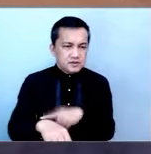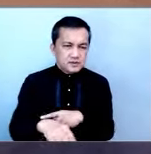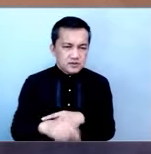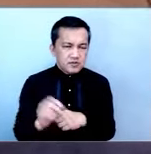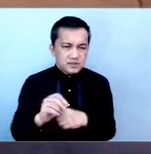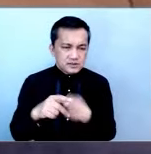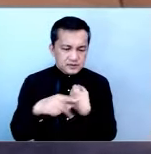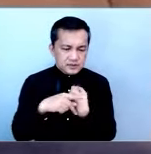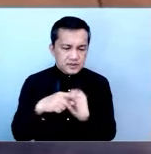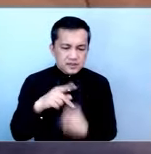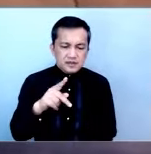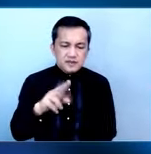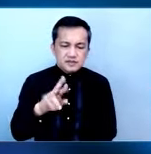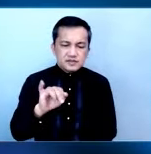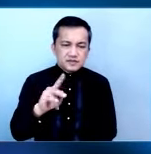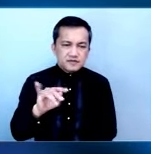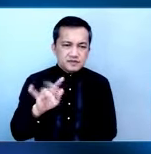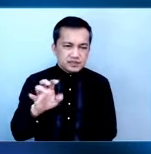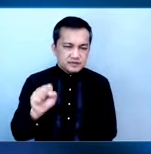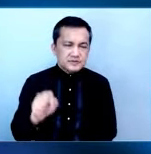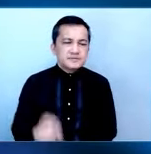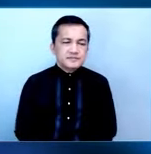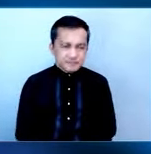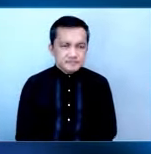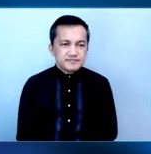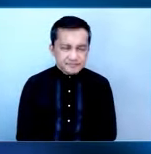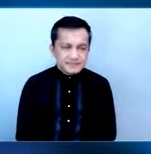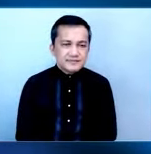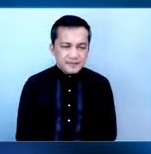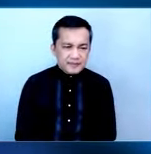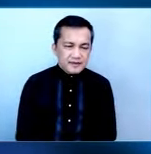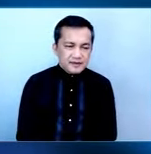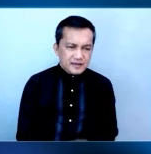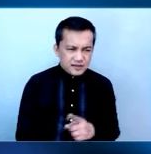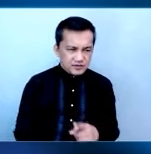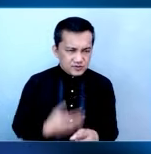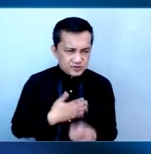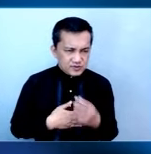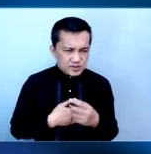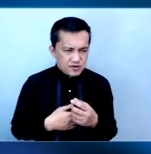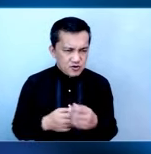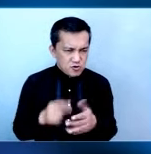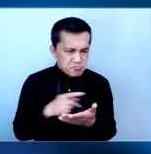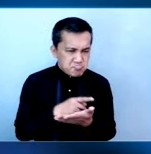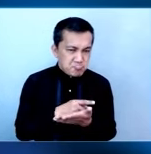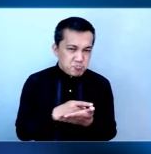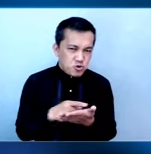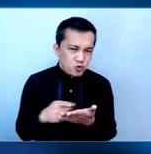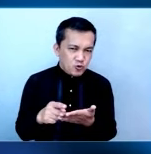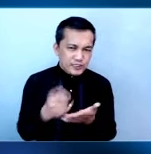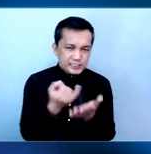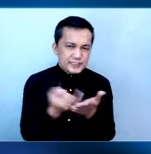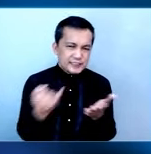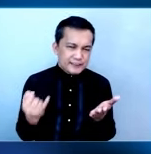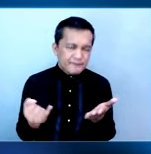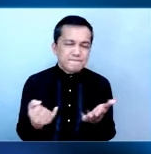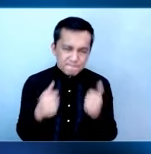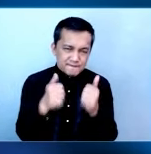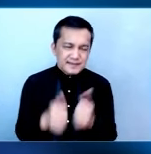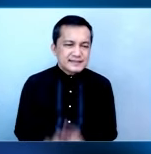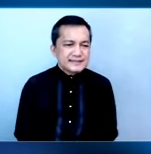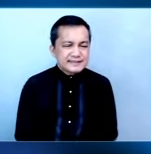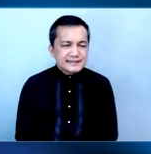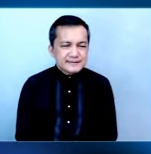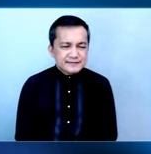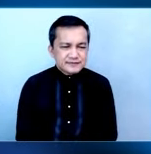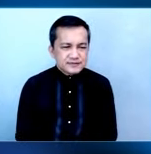preservatives. Yun naman. Yes. Kaya gusto natin yun din. Na puro talagang yung ingredients ninyo. Opo. Sir, I'm curious,